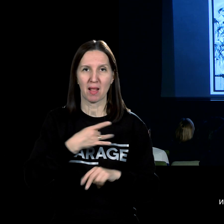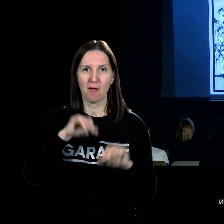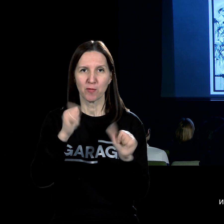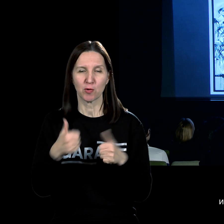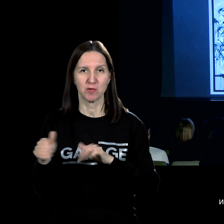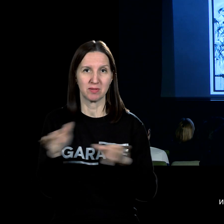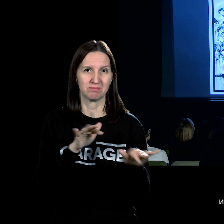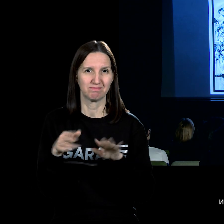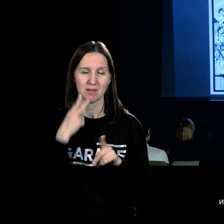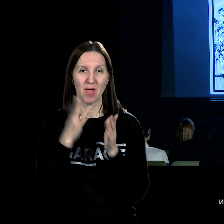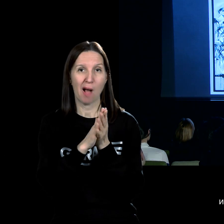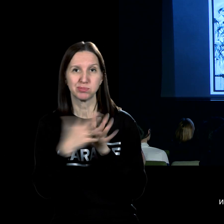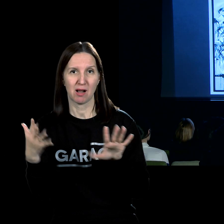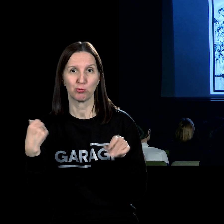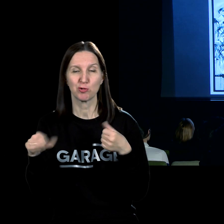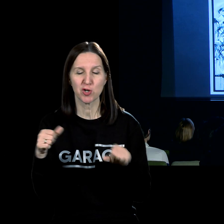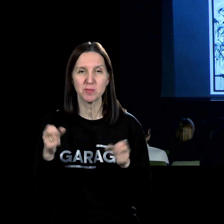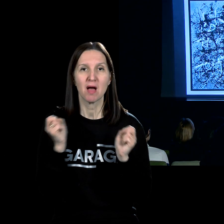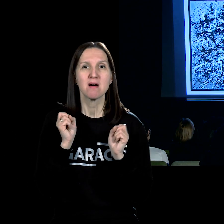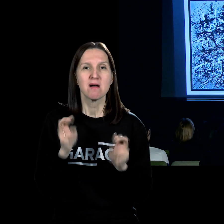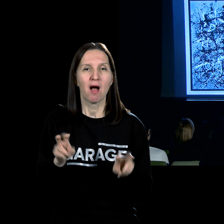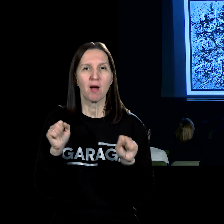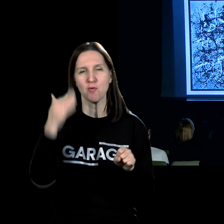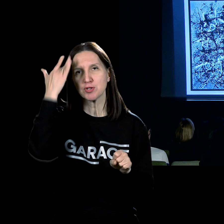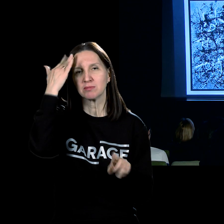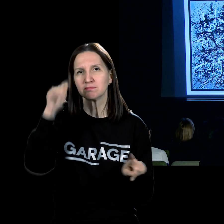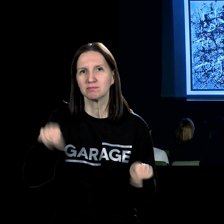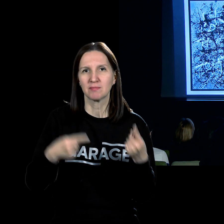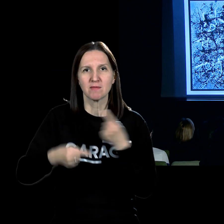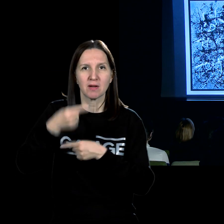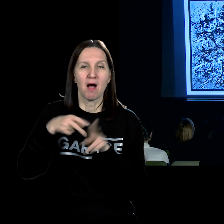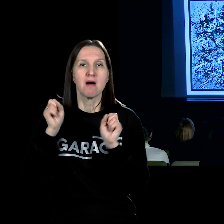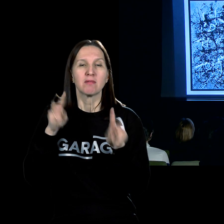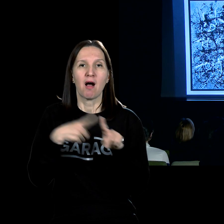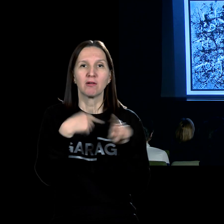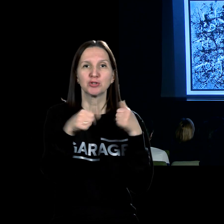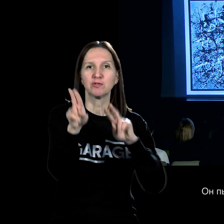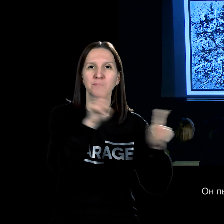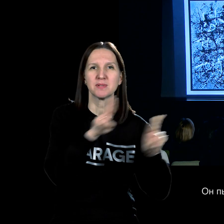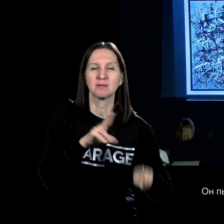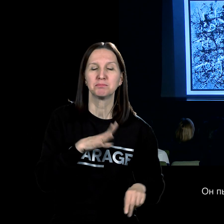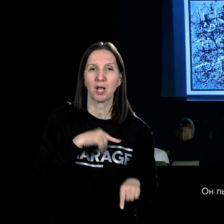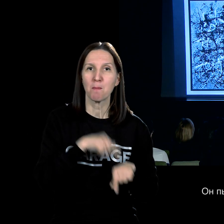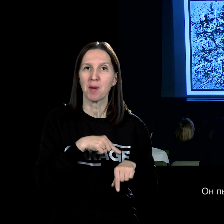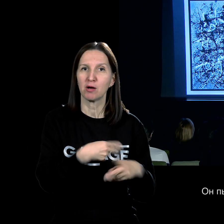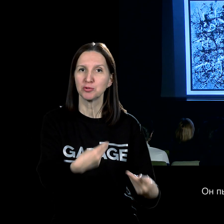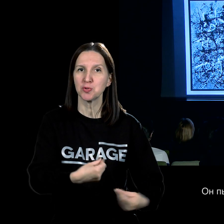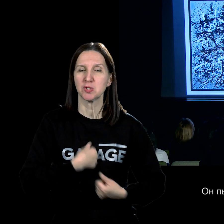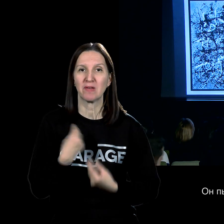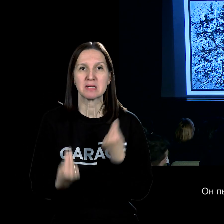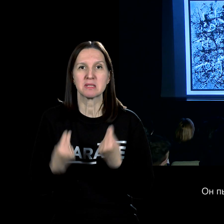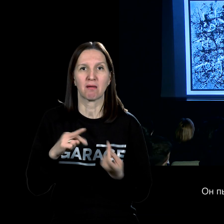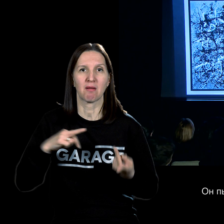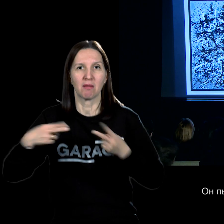графику, изображающую абстрактную живопись, каким образом можно реконструировать и понять, как эта живопись создавалась? Почувствовать, как бы сыграть